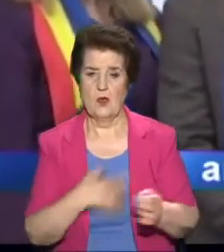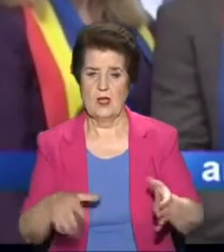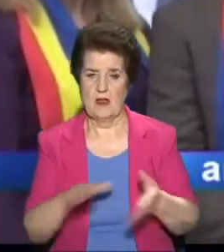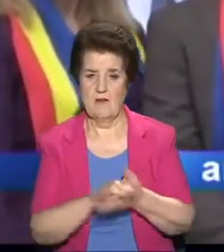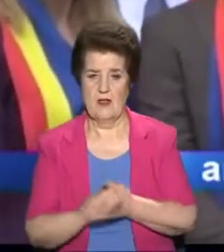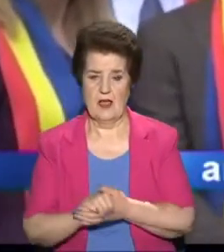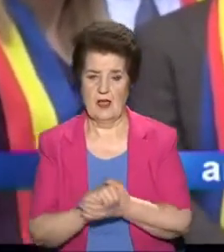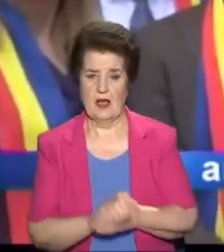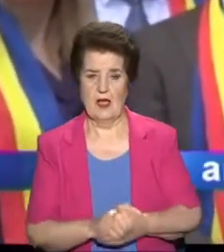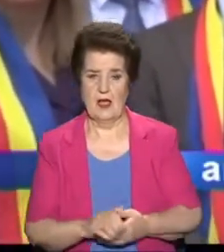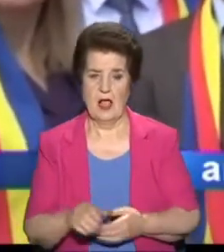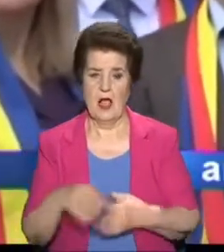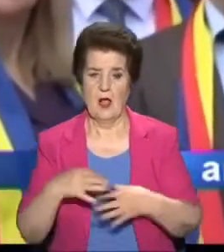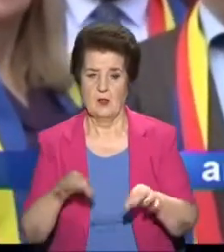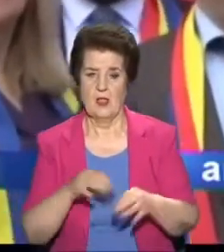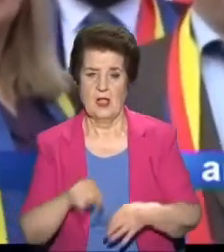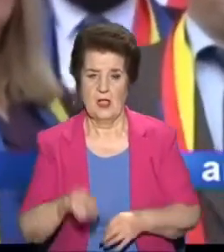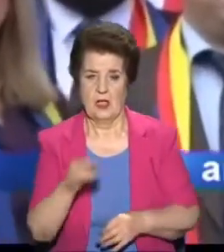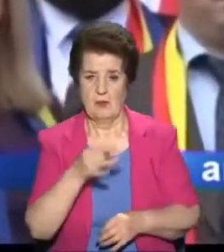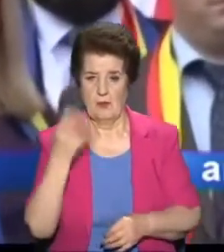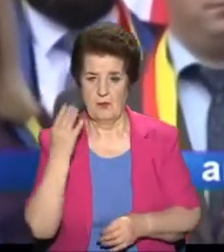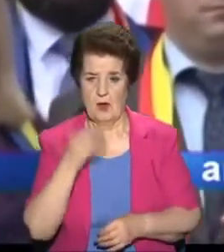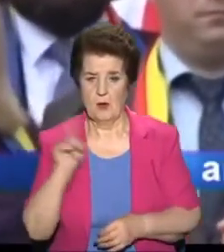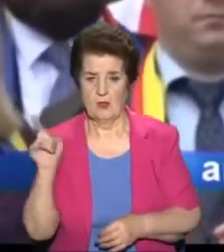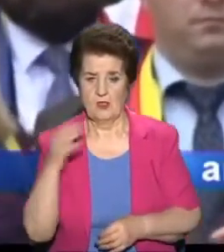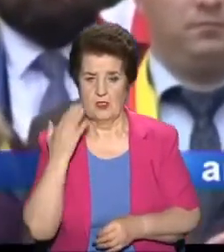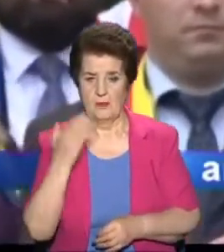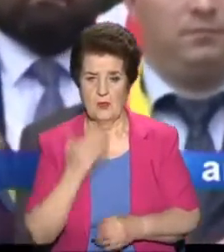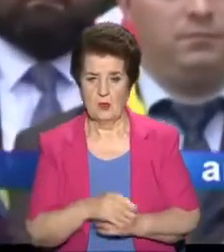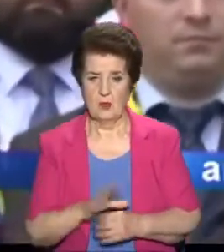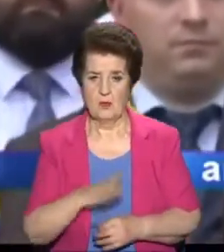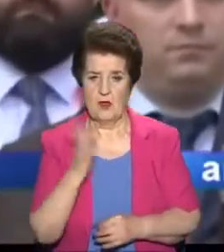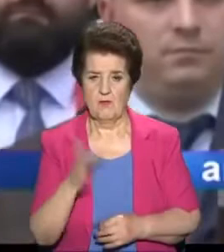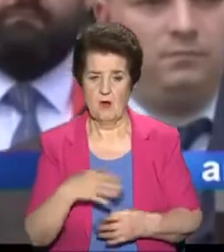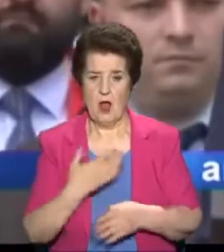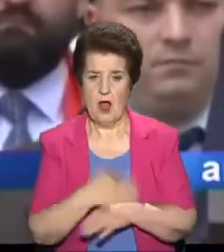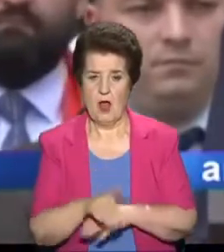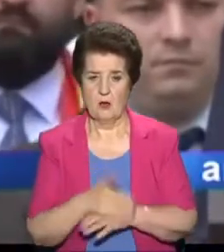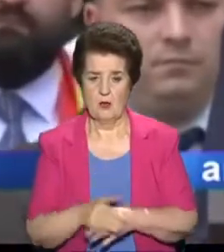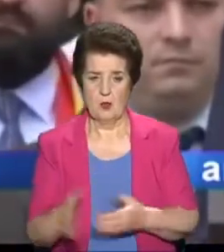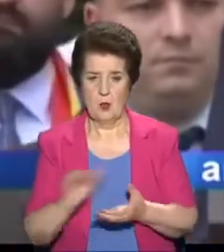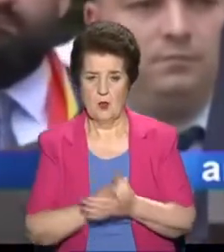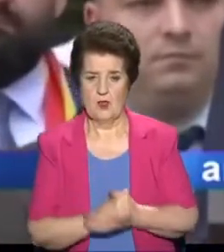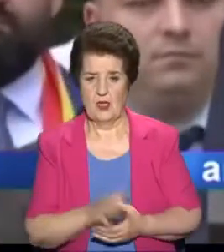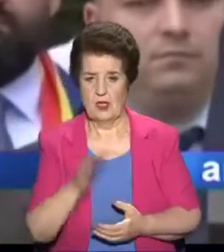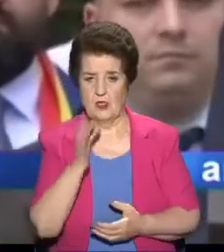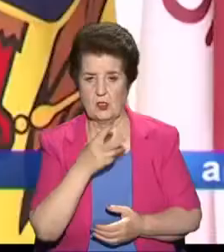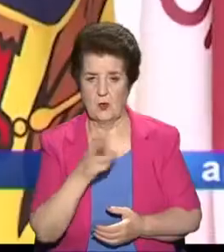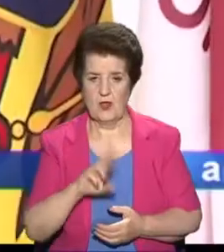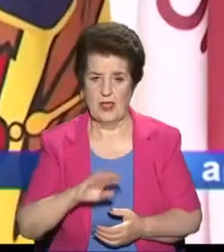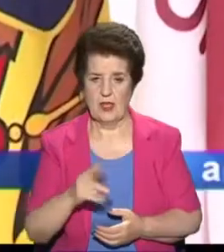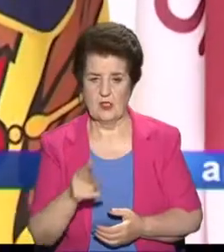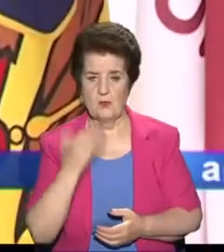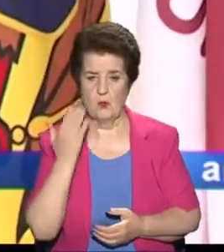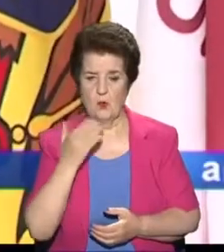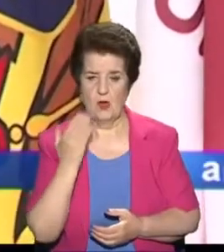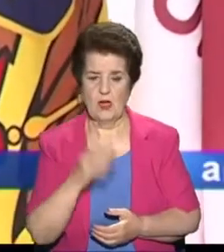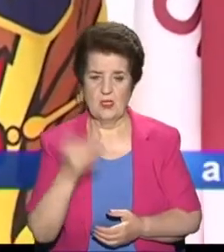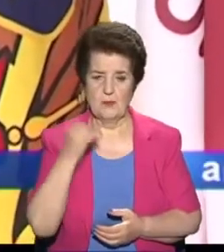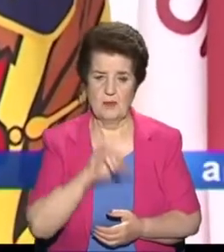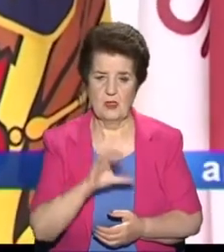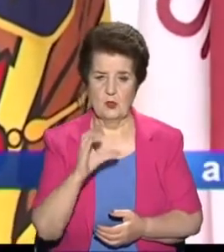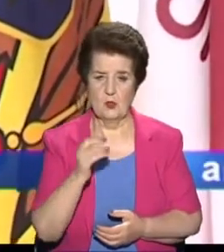infrastructurii rutiere din Republica Moldova cu cea din România cum ar fi autostrăzile Unirii Chișinău Iași Chișinău București bălți